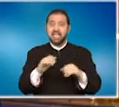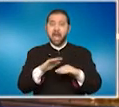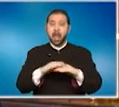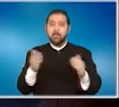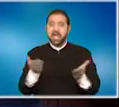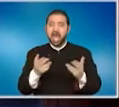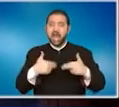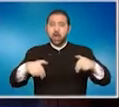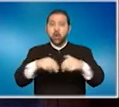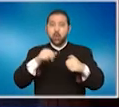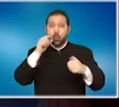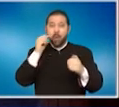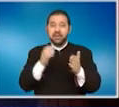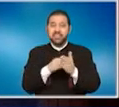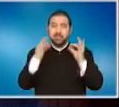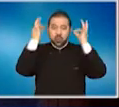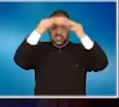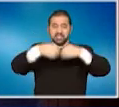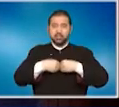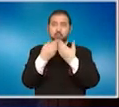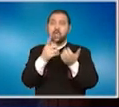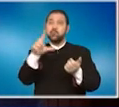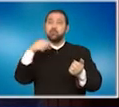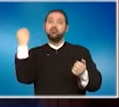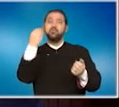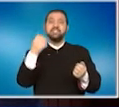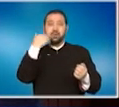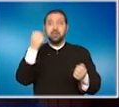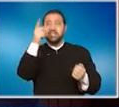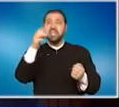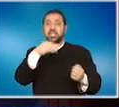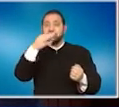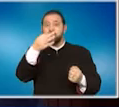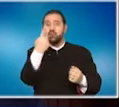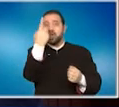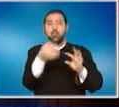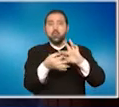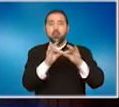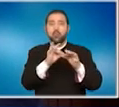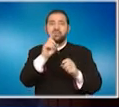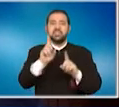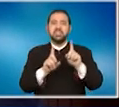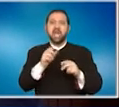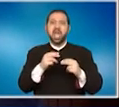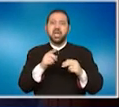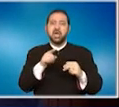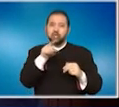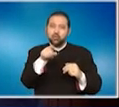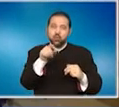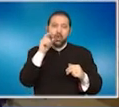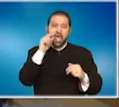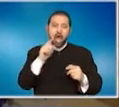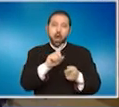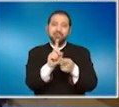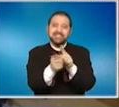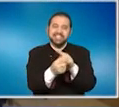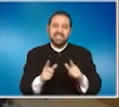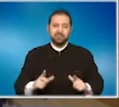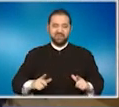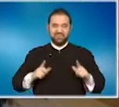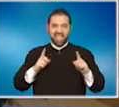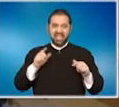tu o dai lui Dumnezeu când spune El un cuvânt. Asta e minunea cu tine. Dacă tu îți schimbi modul tău de viață și de gândire